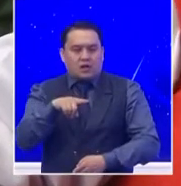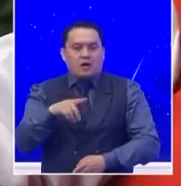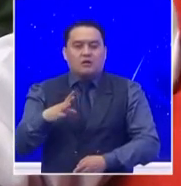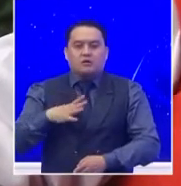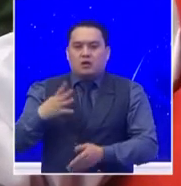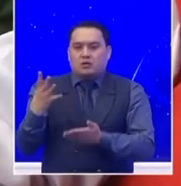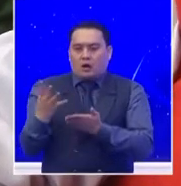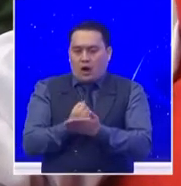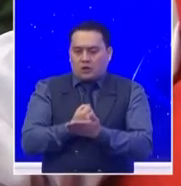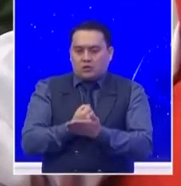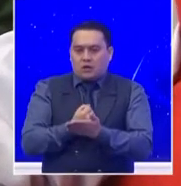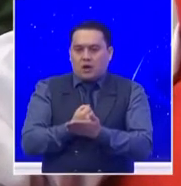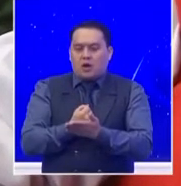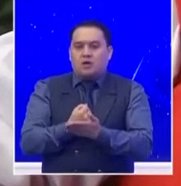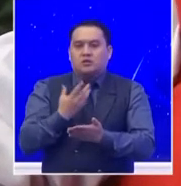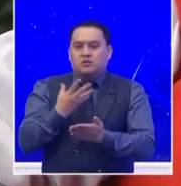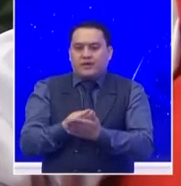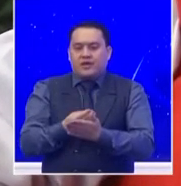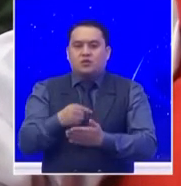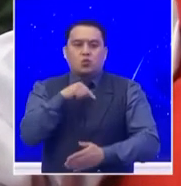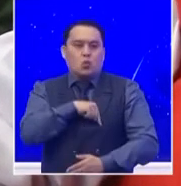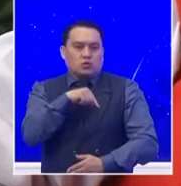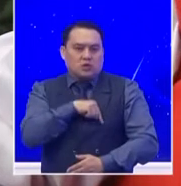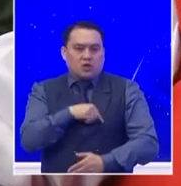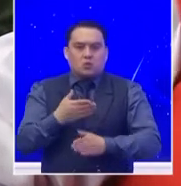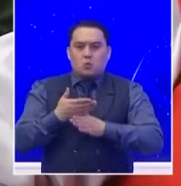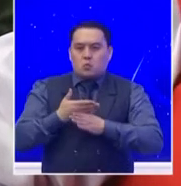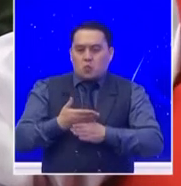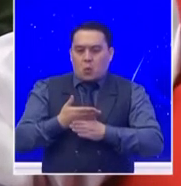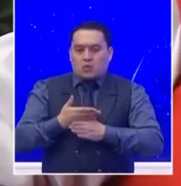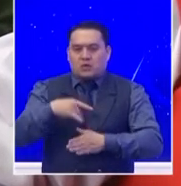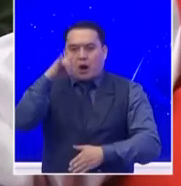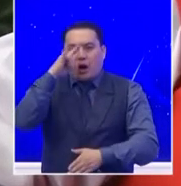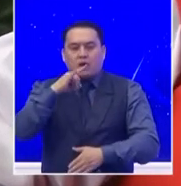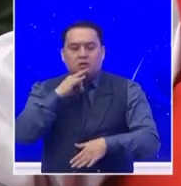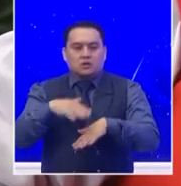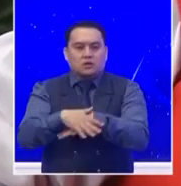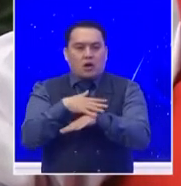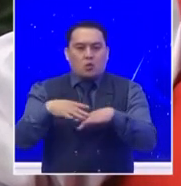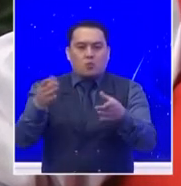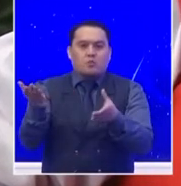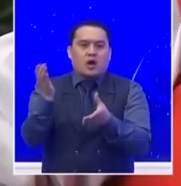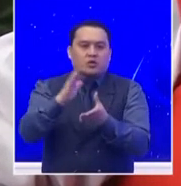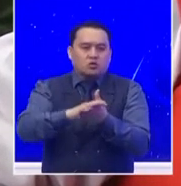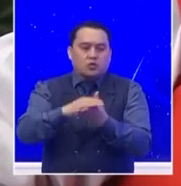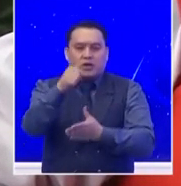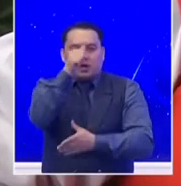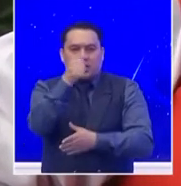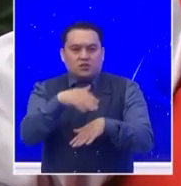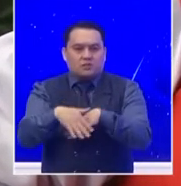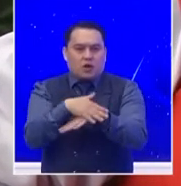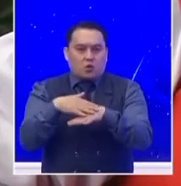находил их работы проницательными и близкими своей душе. Можно сказать, что благодаря его трудам казахский народ познакомился с культурой и бытом греческого